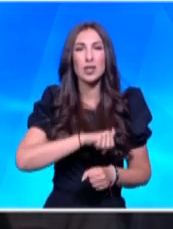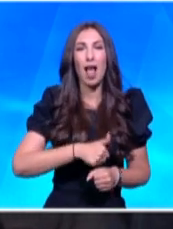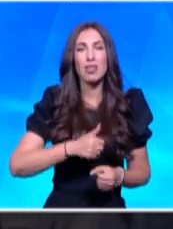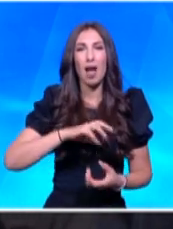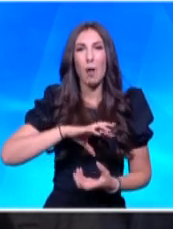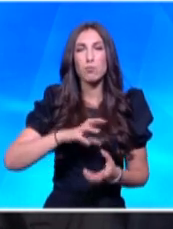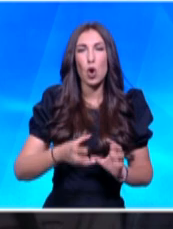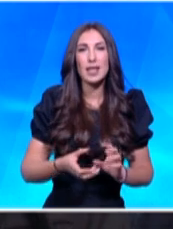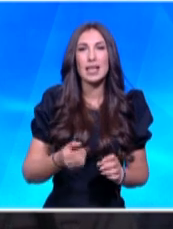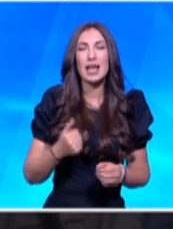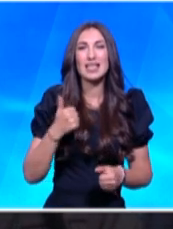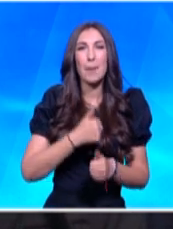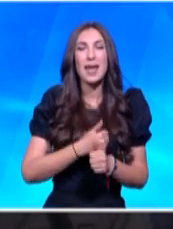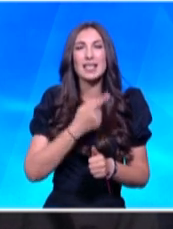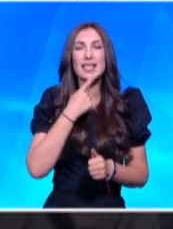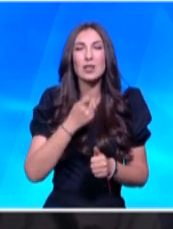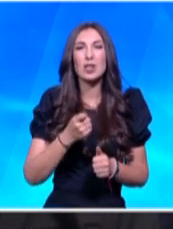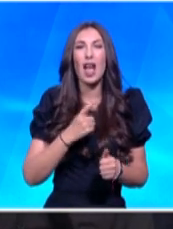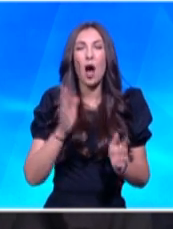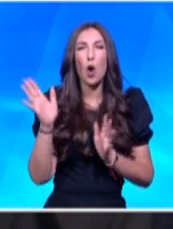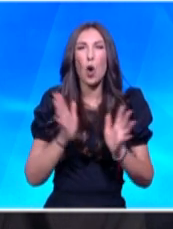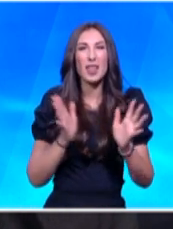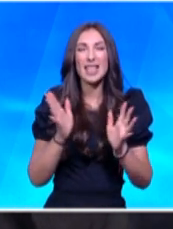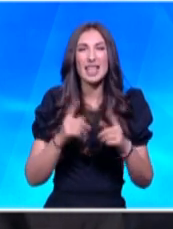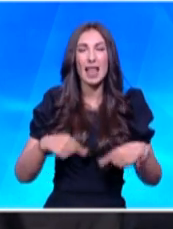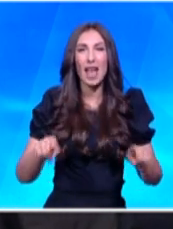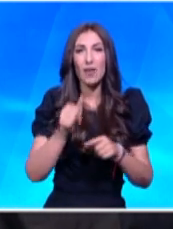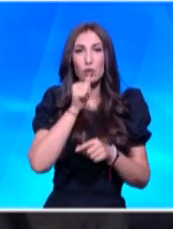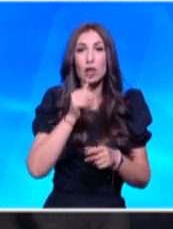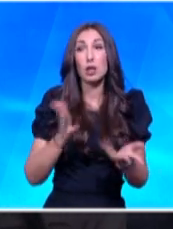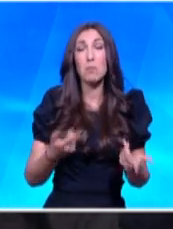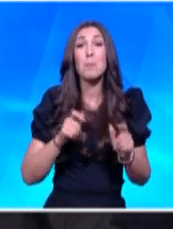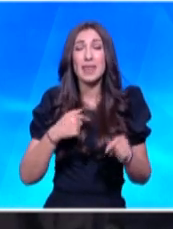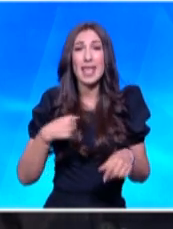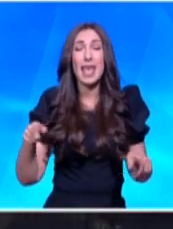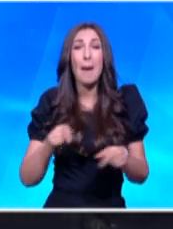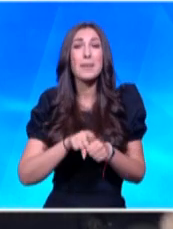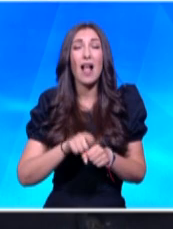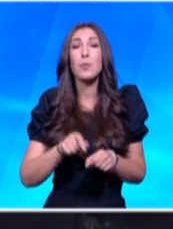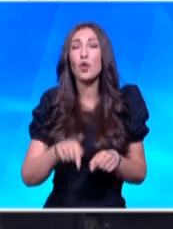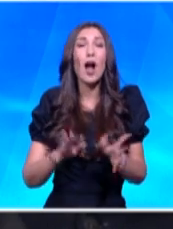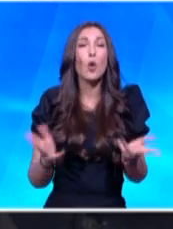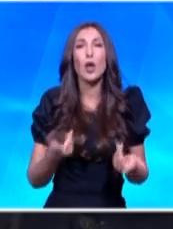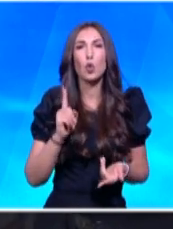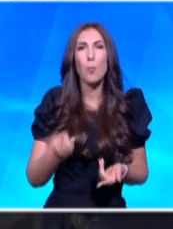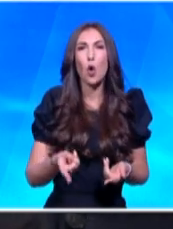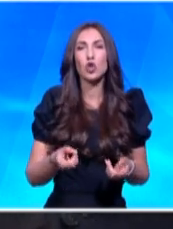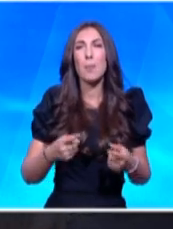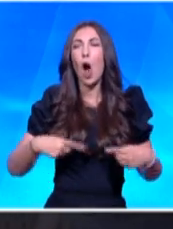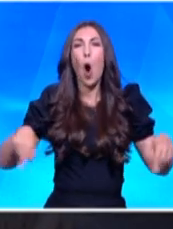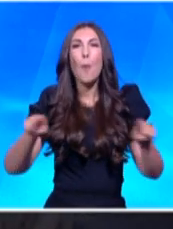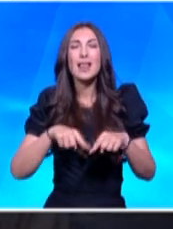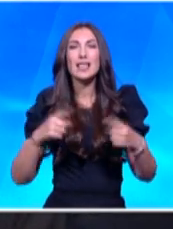политика, заместник министъра на околната среда и водите, очевидно правим това, което можем. Областният управител е